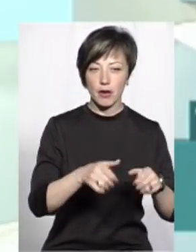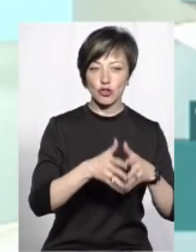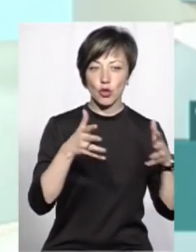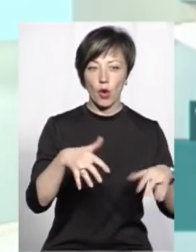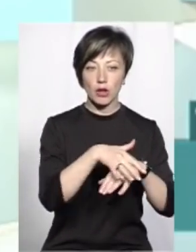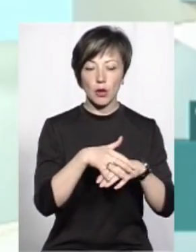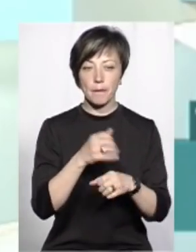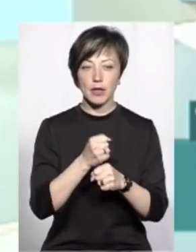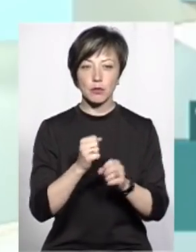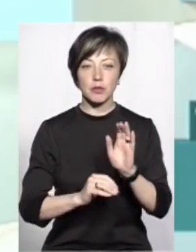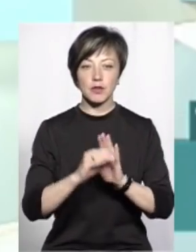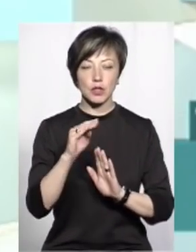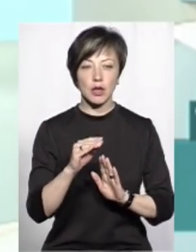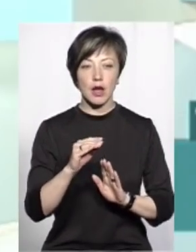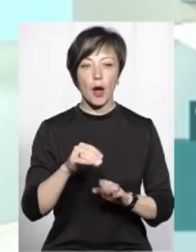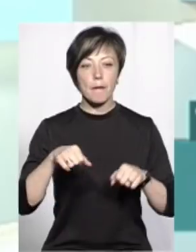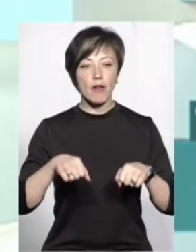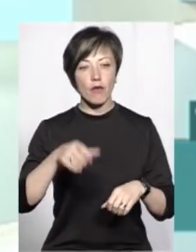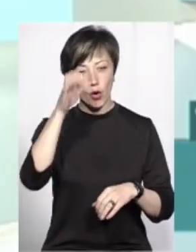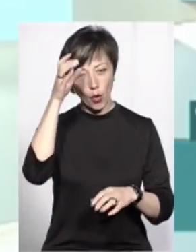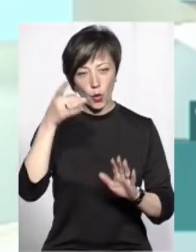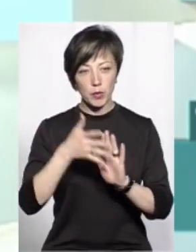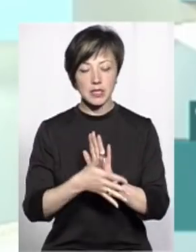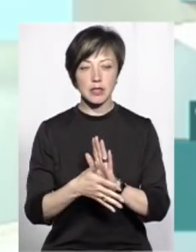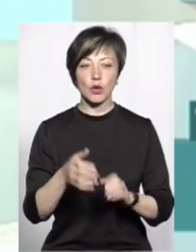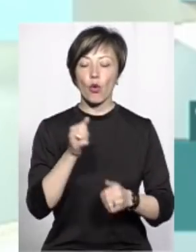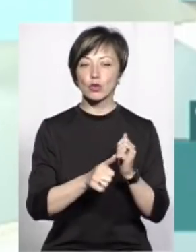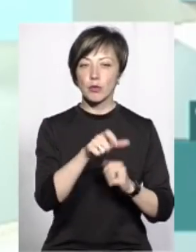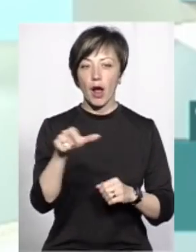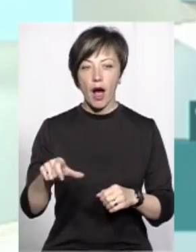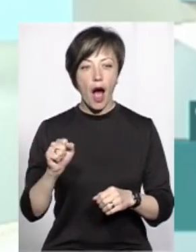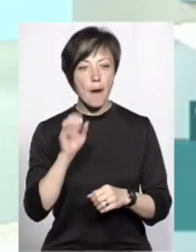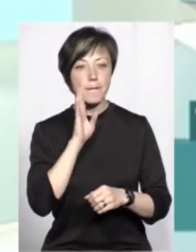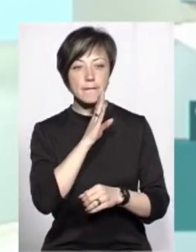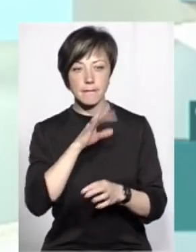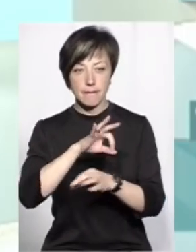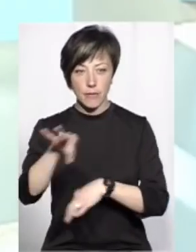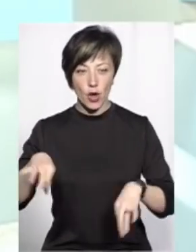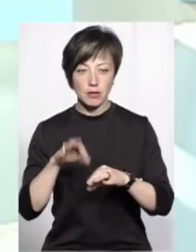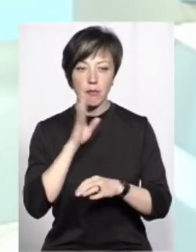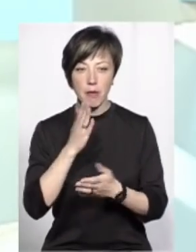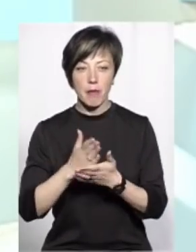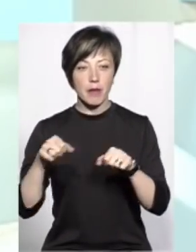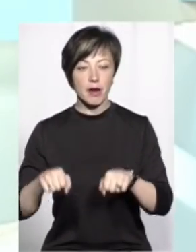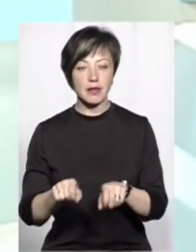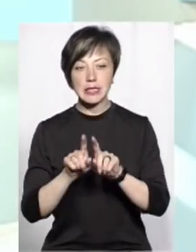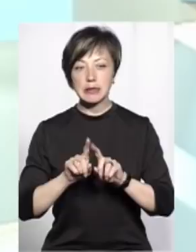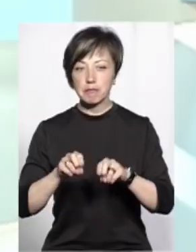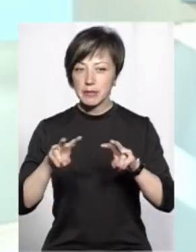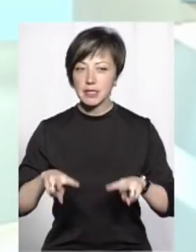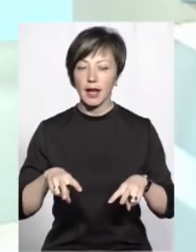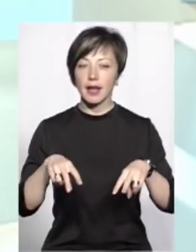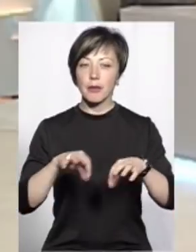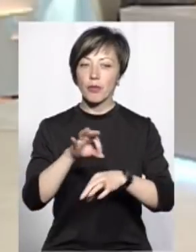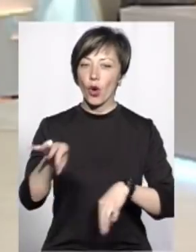працюємо над підвищенням правової обізнаності кожного громадянина. А проект «Мама має право» – це така спеціальний проект.